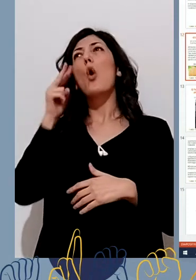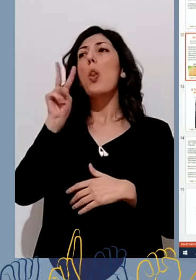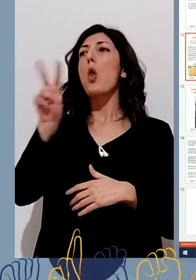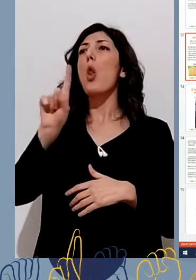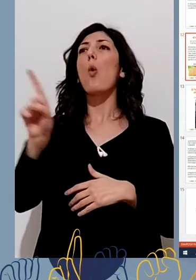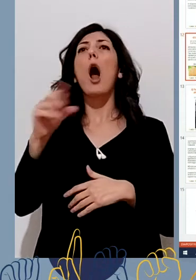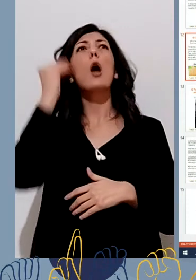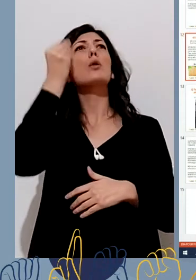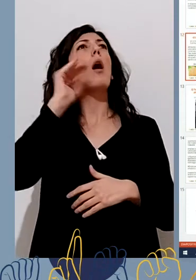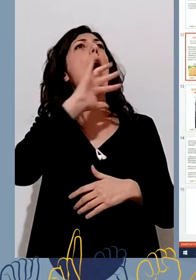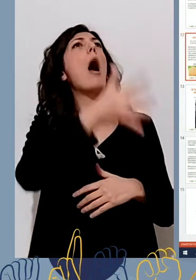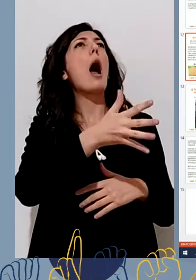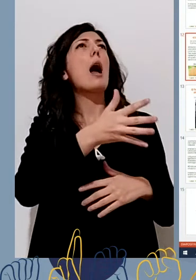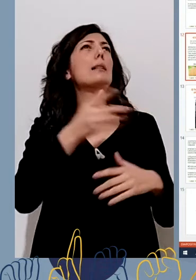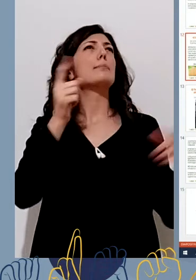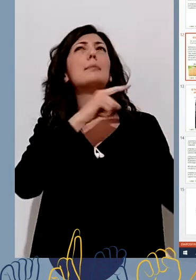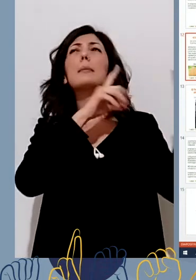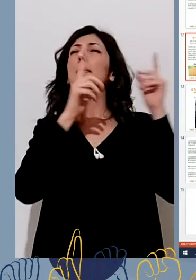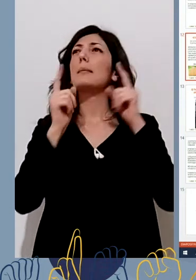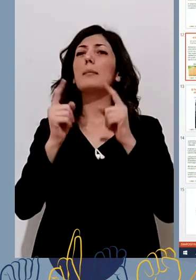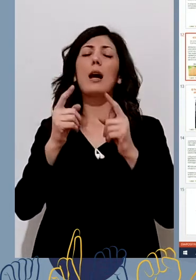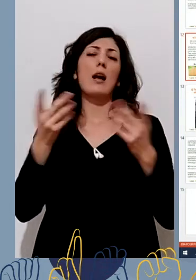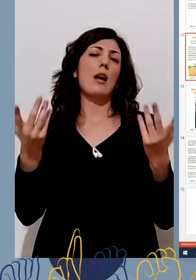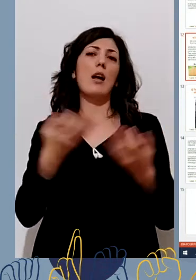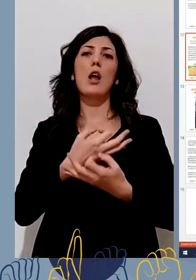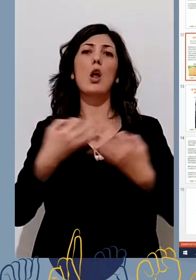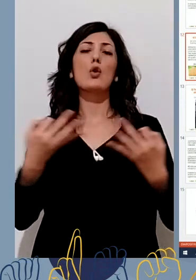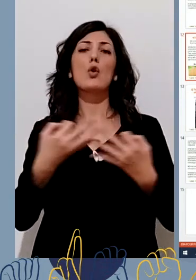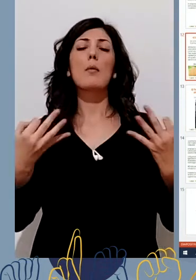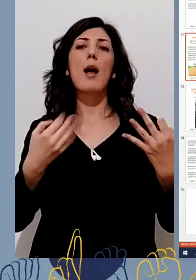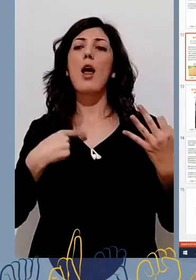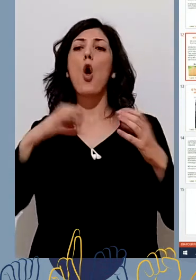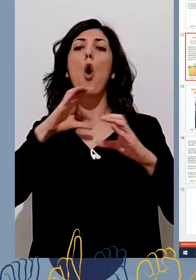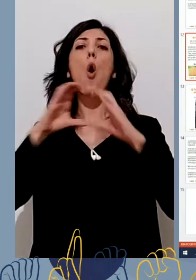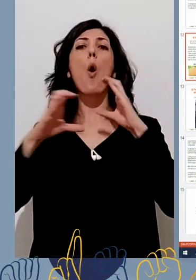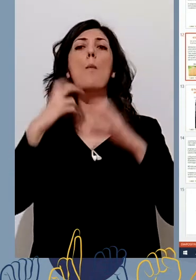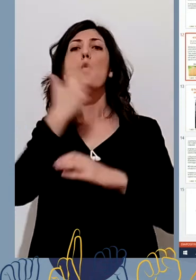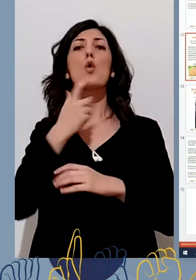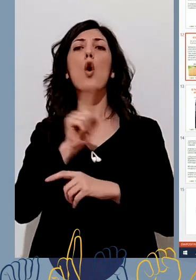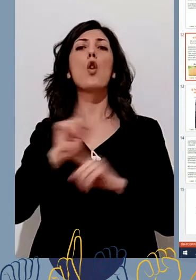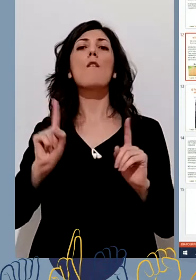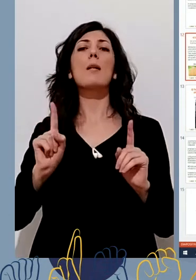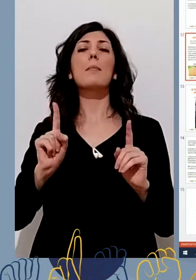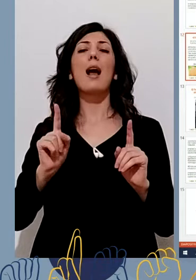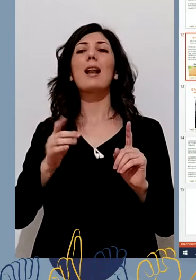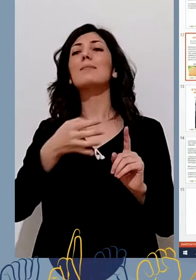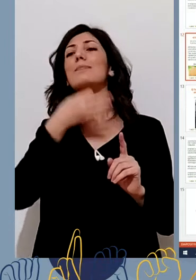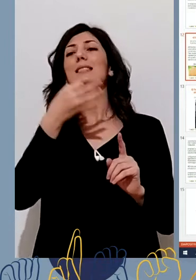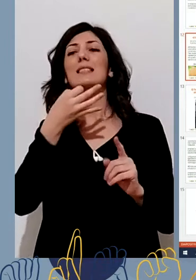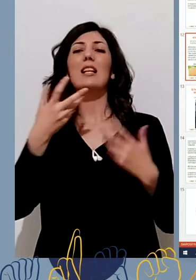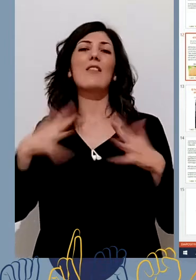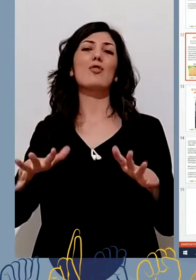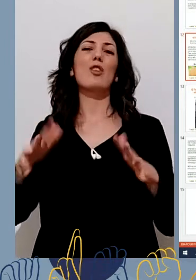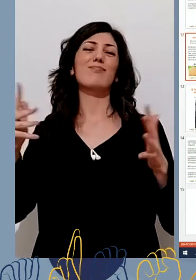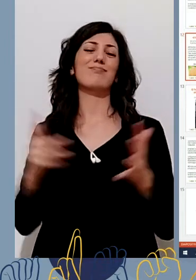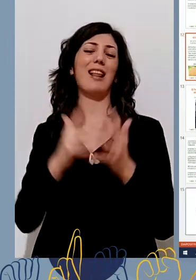occupo di altro, ovviamente ciò che comunico a livello non verbale è assolutamente discrepante con ciò che dico da un punto di